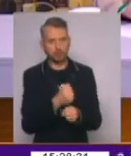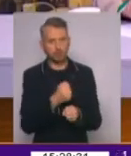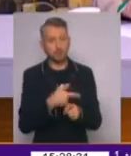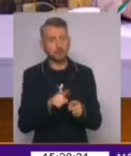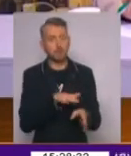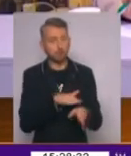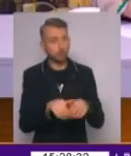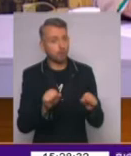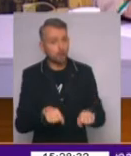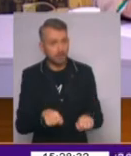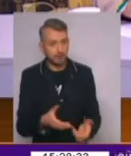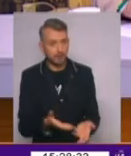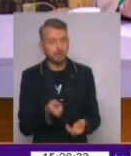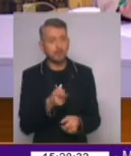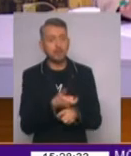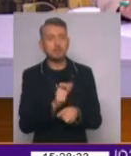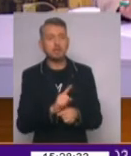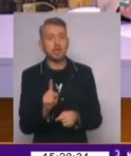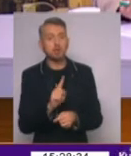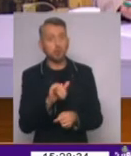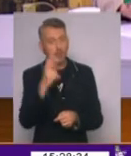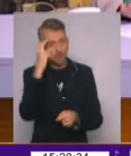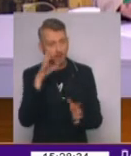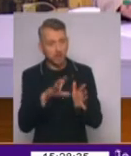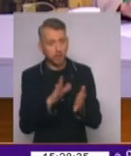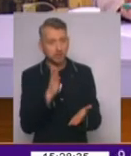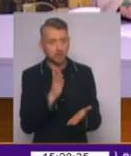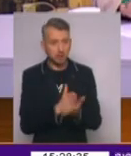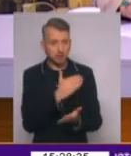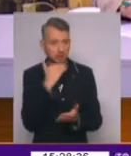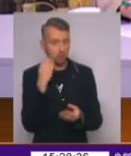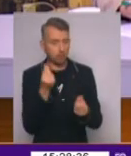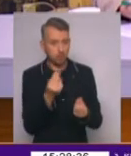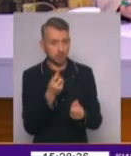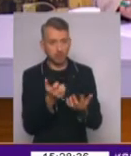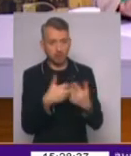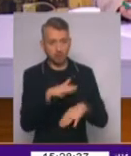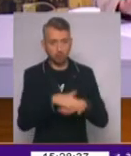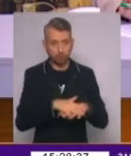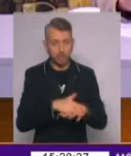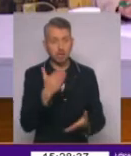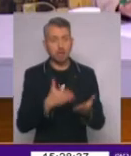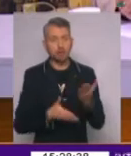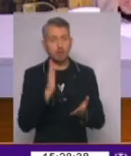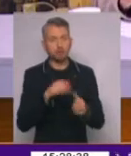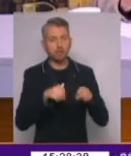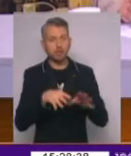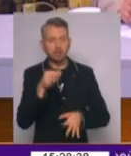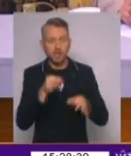абсолютно можливим. Тим паче, що у «Київенерго» є чимало коштів на рахунках. Відповідно, якщо буде рішення